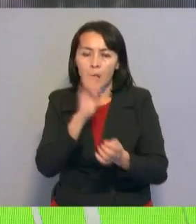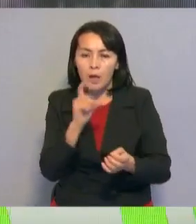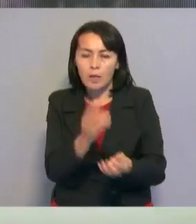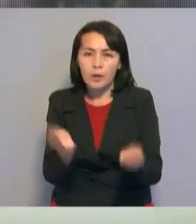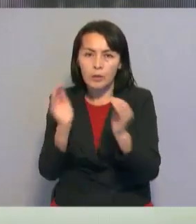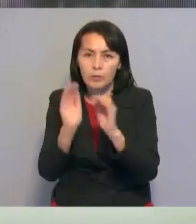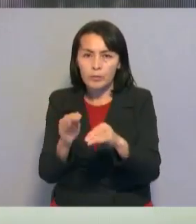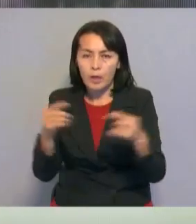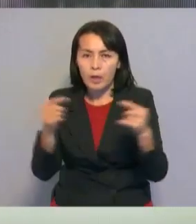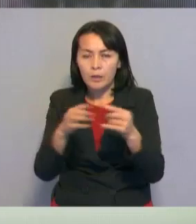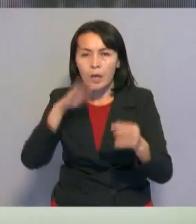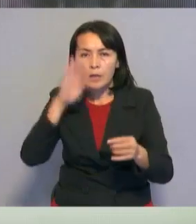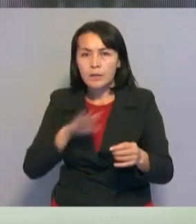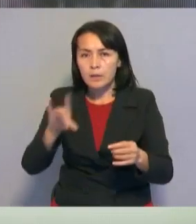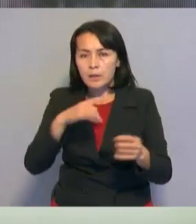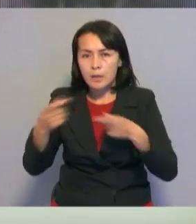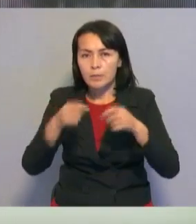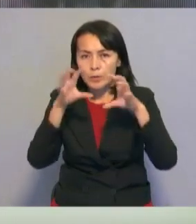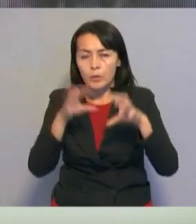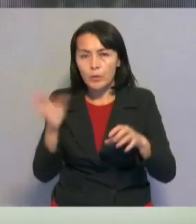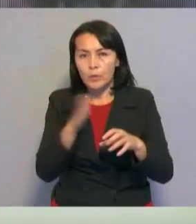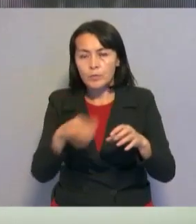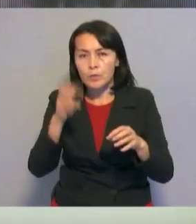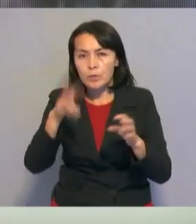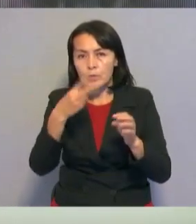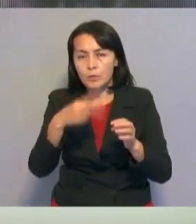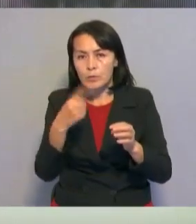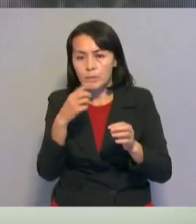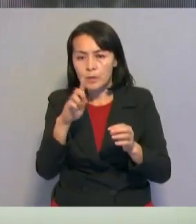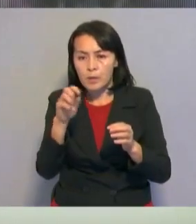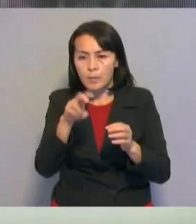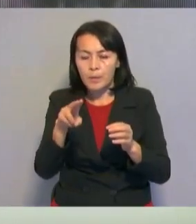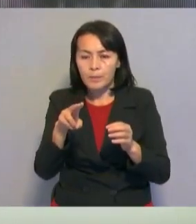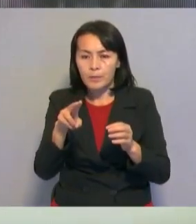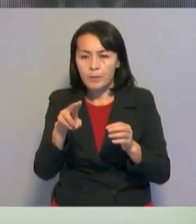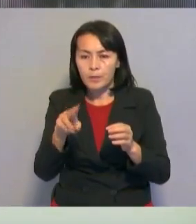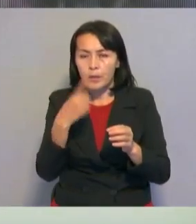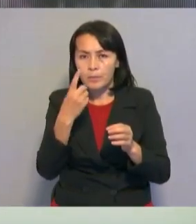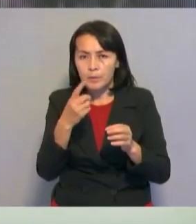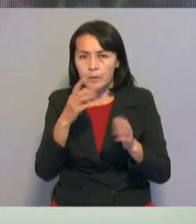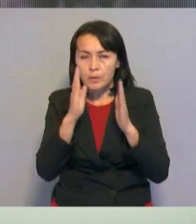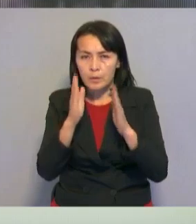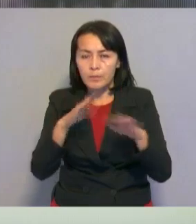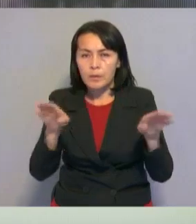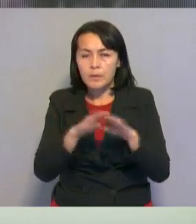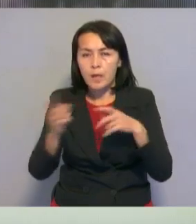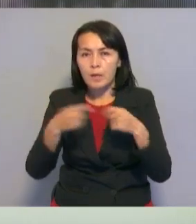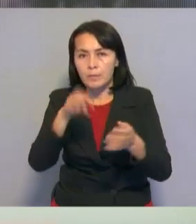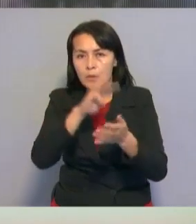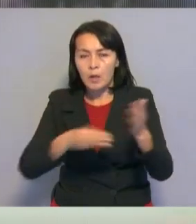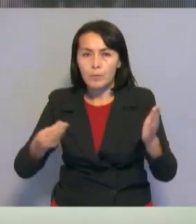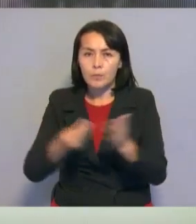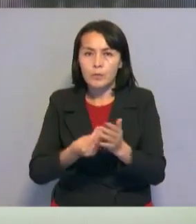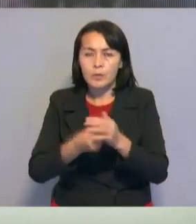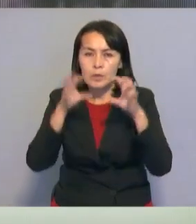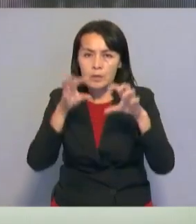жатқандығы анықталып, Қазақстан Республикасы әкімшілік құқық бұзушылық кодексінің 331 бабының бірінші тармағына сәйкес әкімшілік айыппұл салынып,